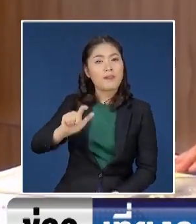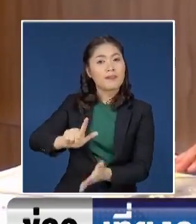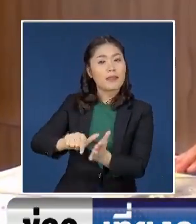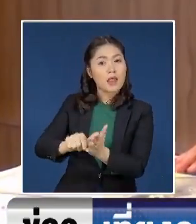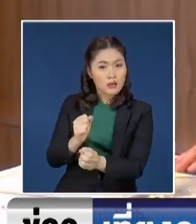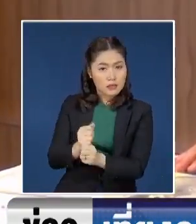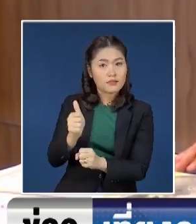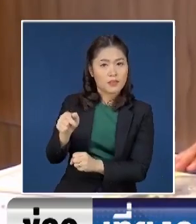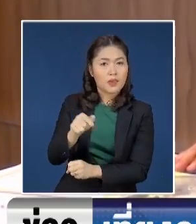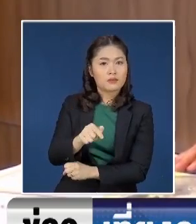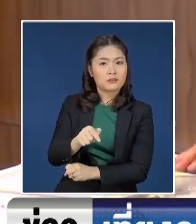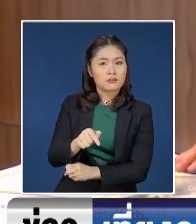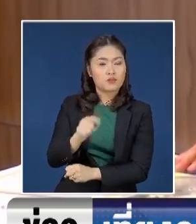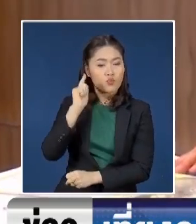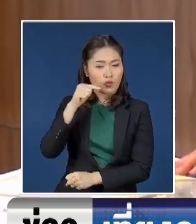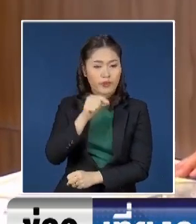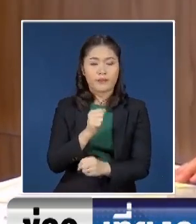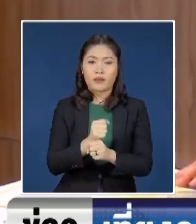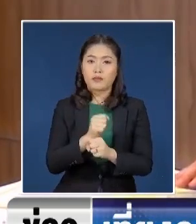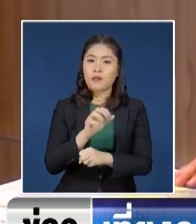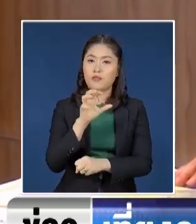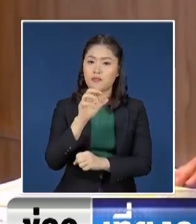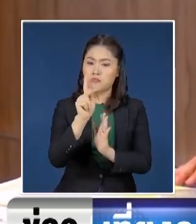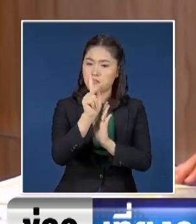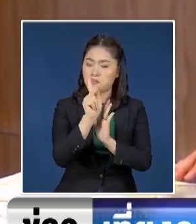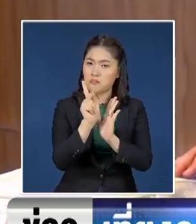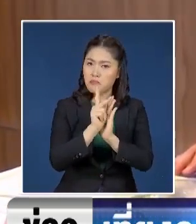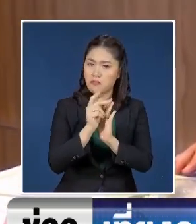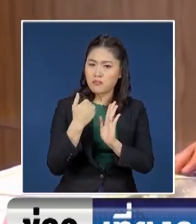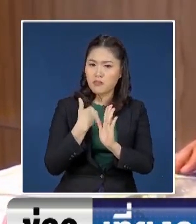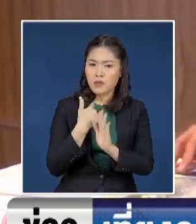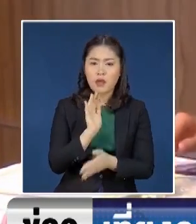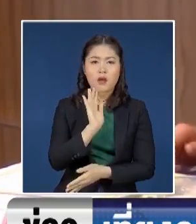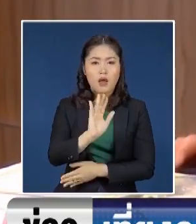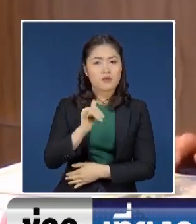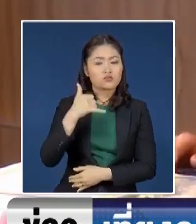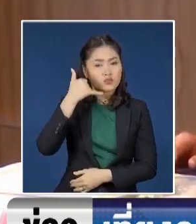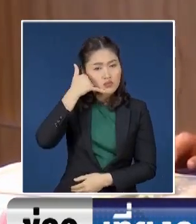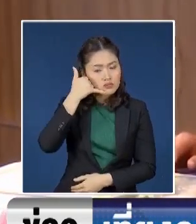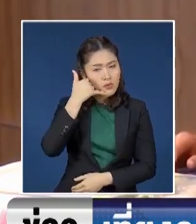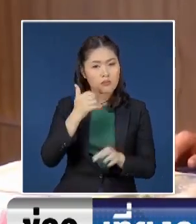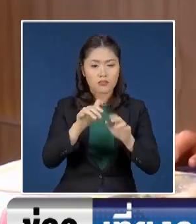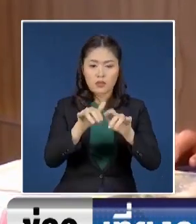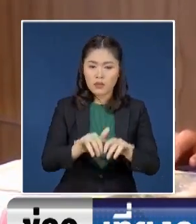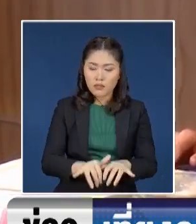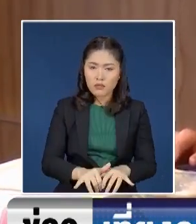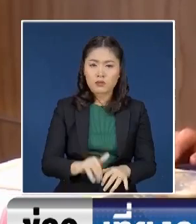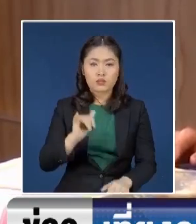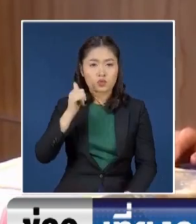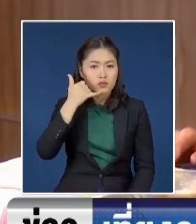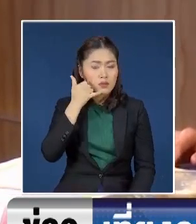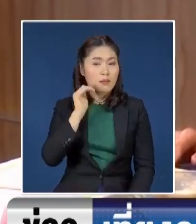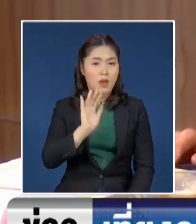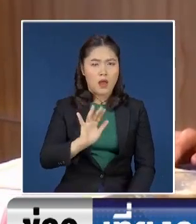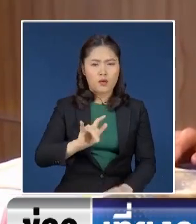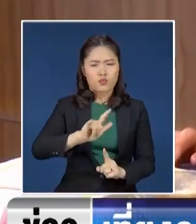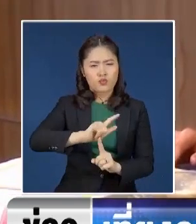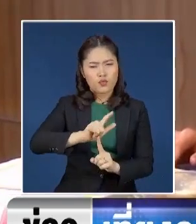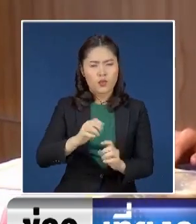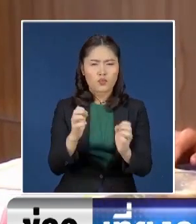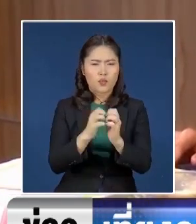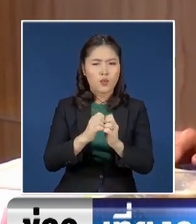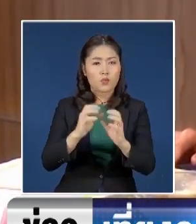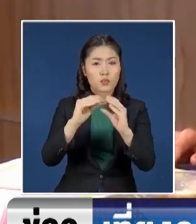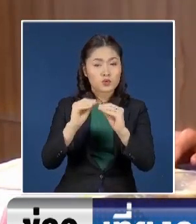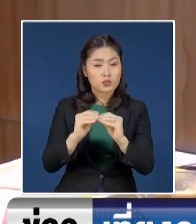ะมีข้อบังคับใดที่ให้ห้ามใช้เครื่องโทรศัพท์เครื่องสัญญาณรบกวนที่ประชุม